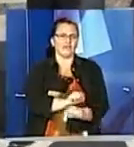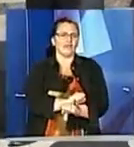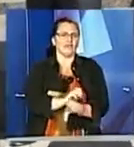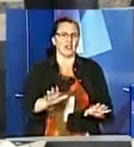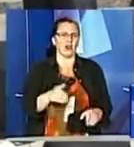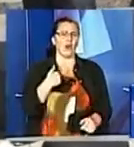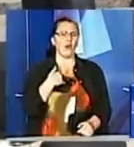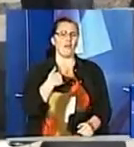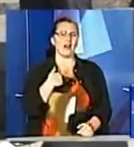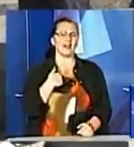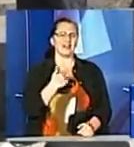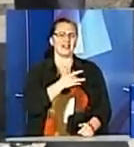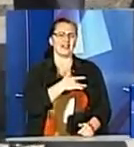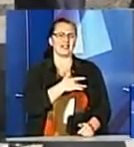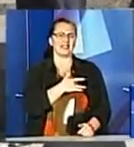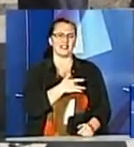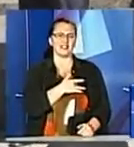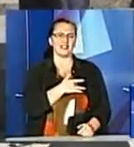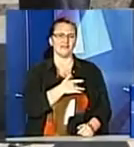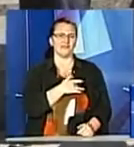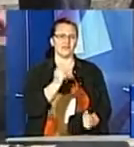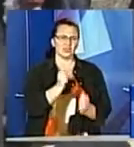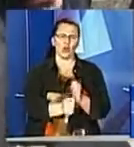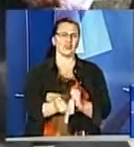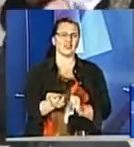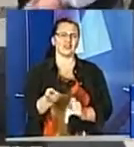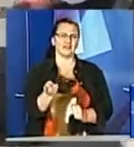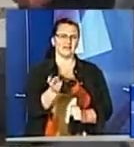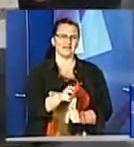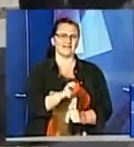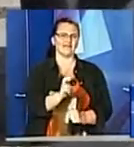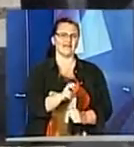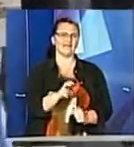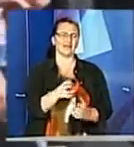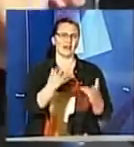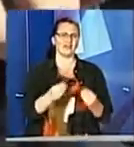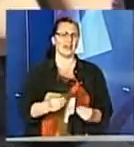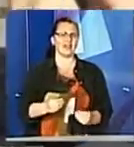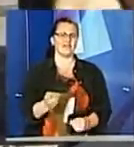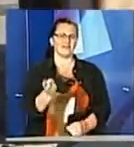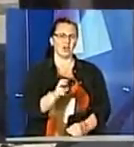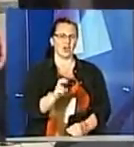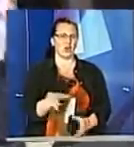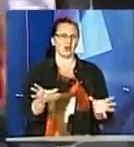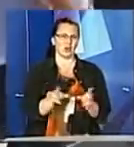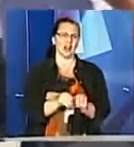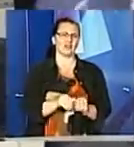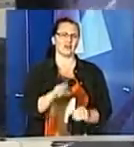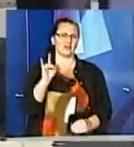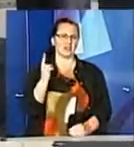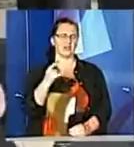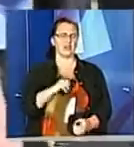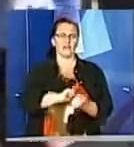завжди в мене. Я не знаю, той день, я майже кожен день тут на центрі з дитиною, той... Пам'ятають,